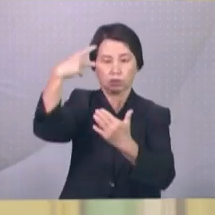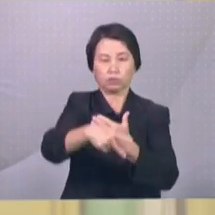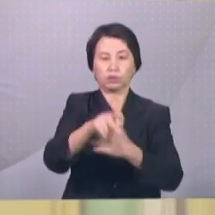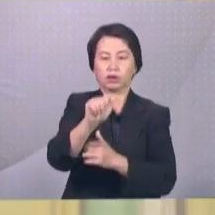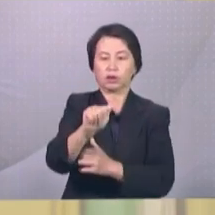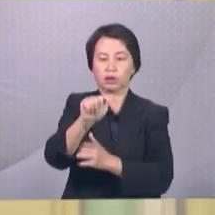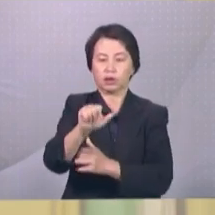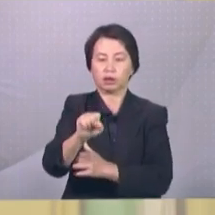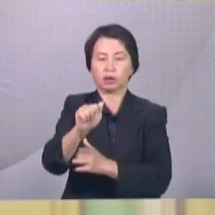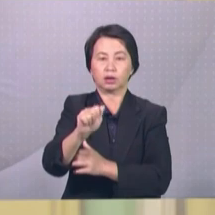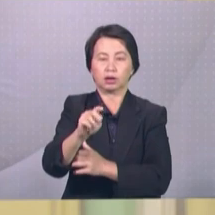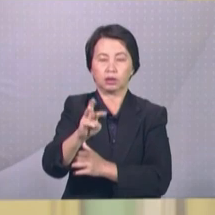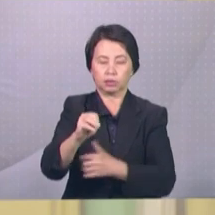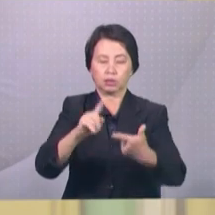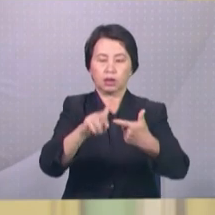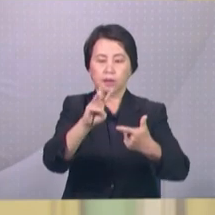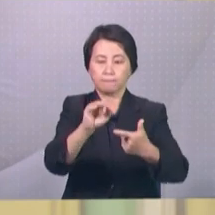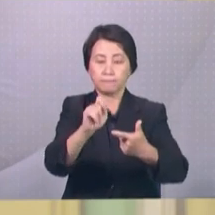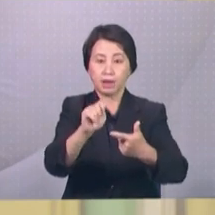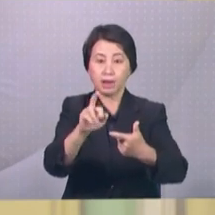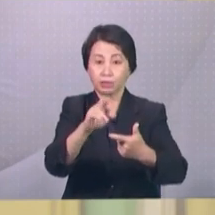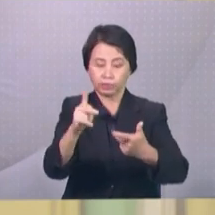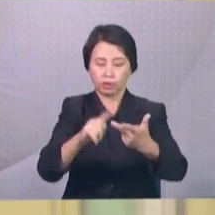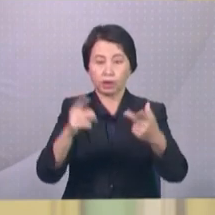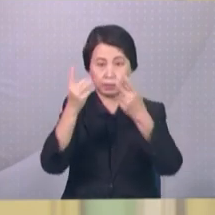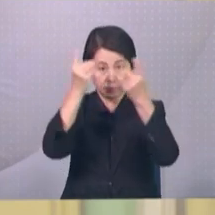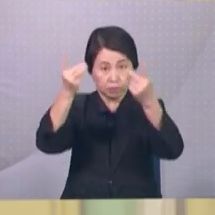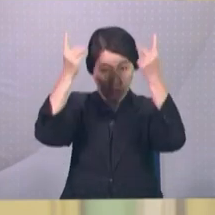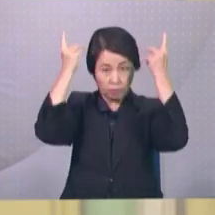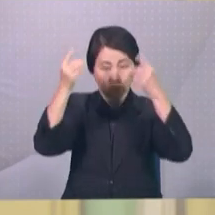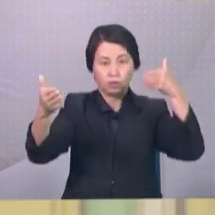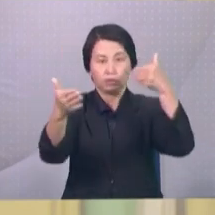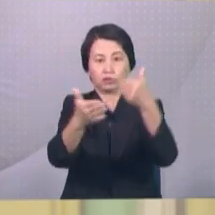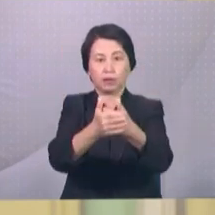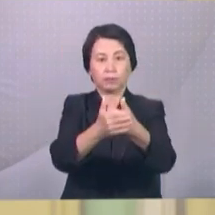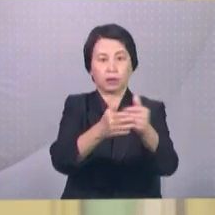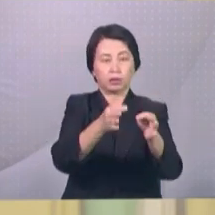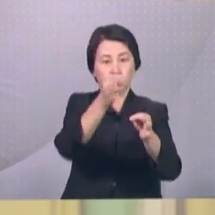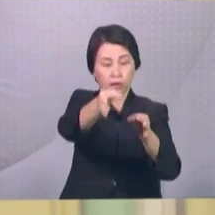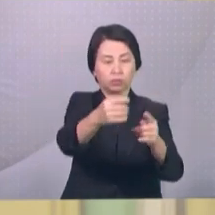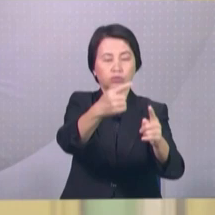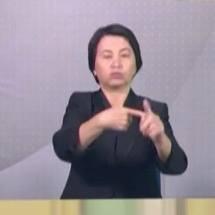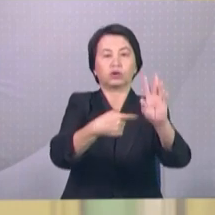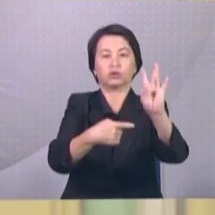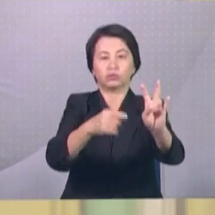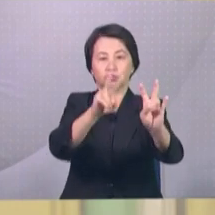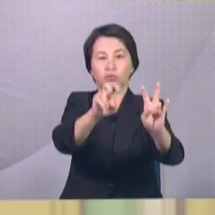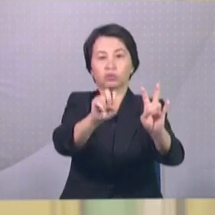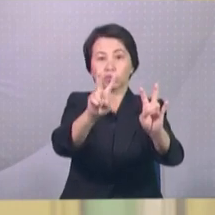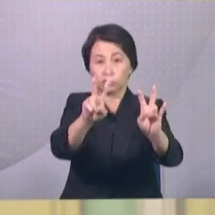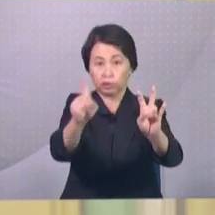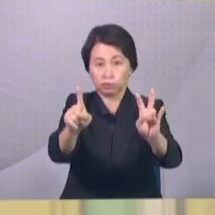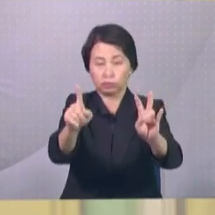asasi, matrikulasi dan peringkat diploma sehingga Julai atau Ogos 2021,